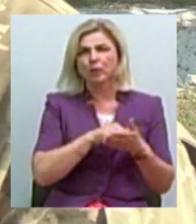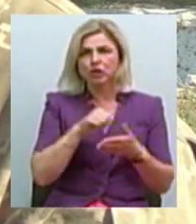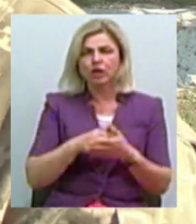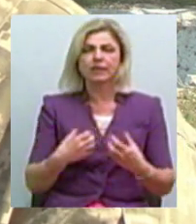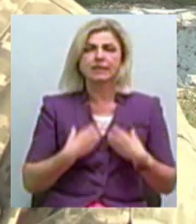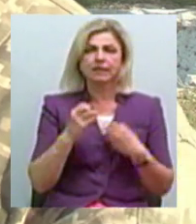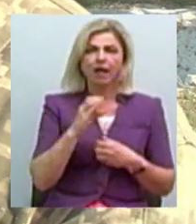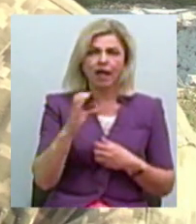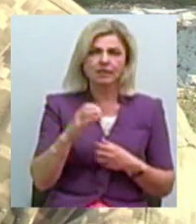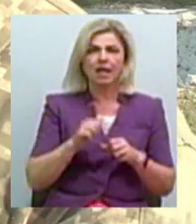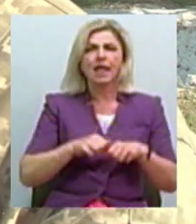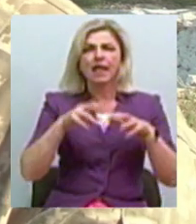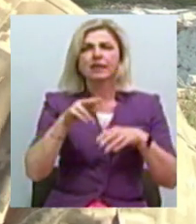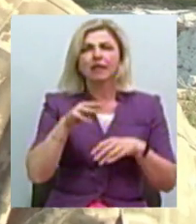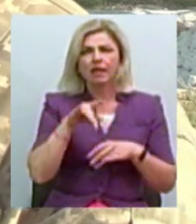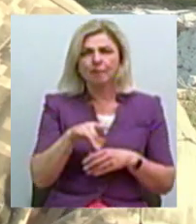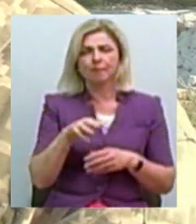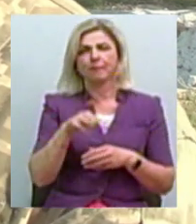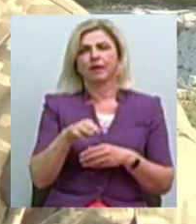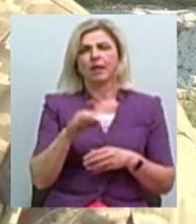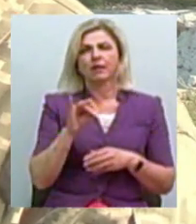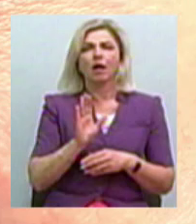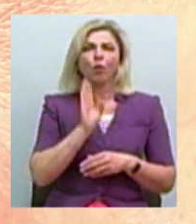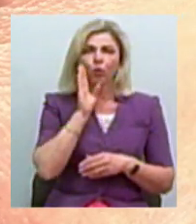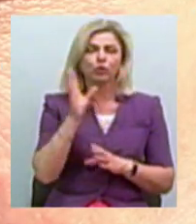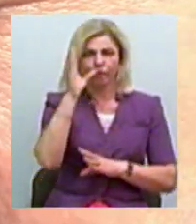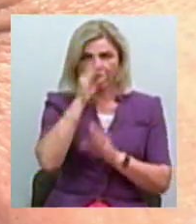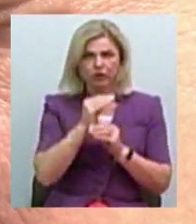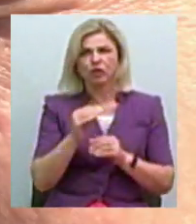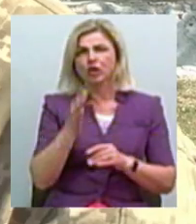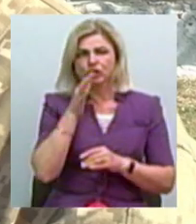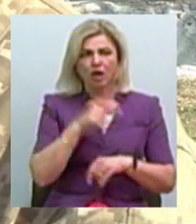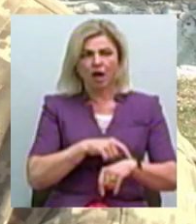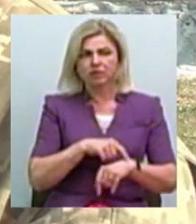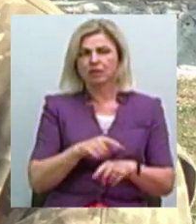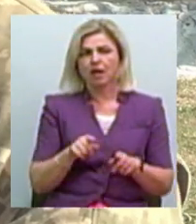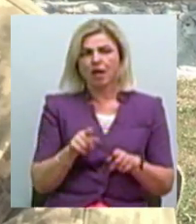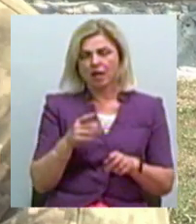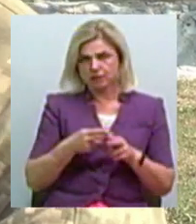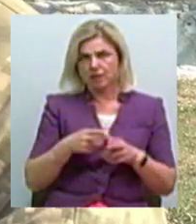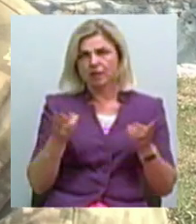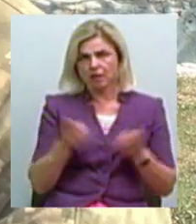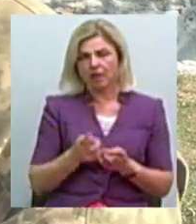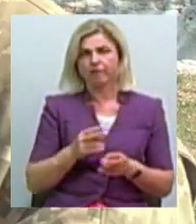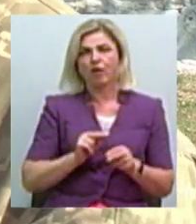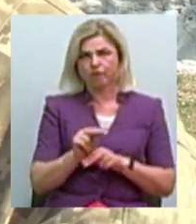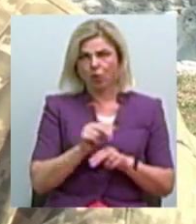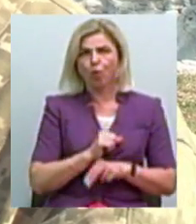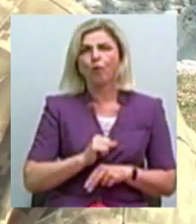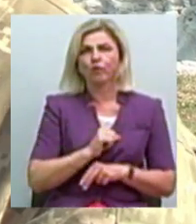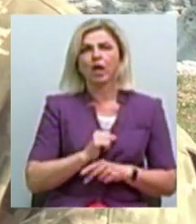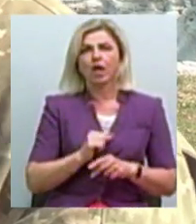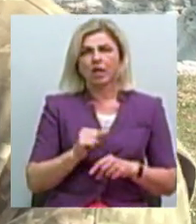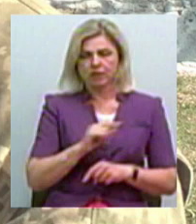задимлення, на нічний час, на ранковий час. Це потрібно, тому що це виховує силу, рішучість, впевненість у своїх